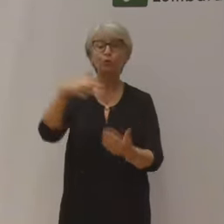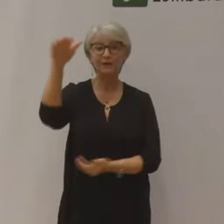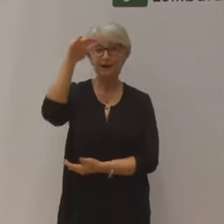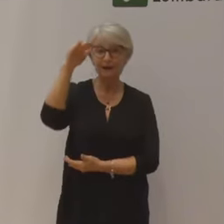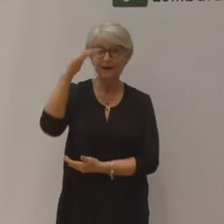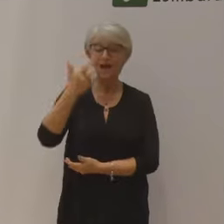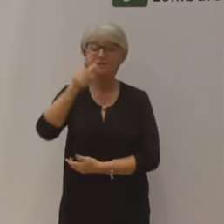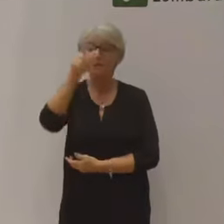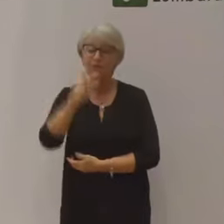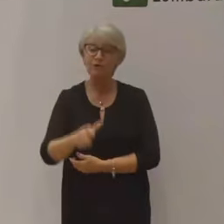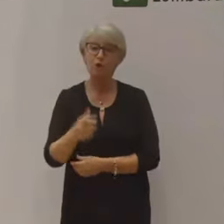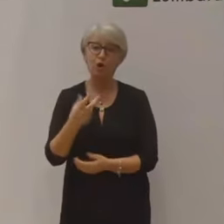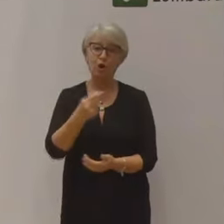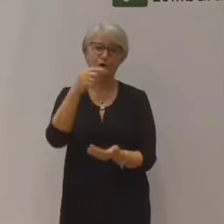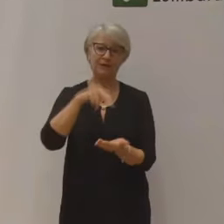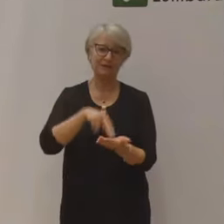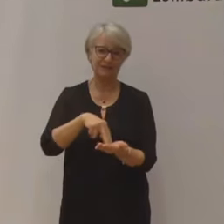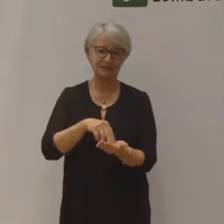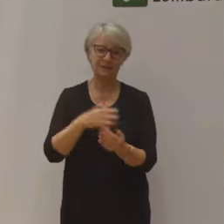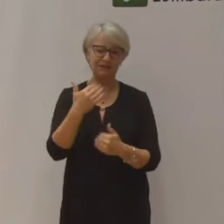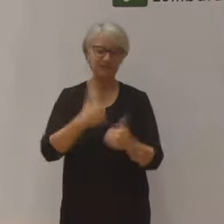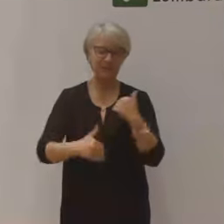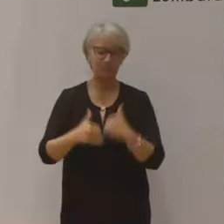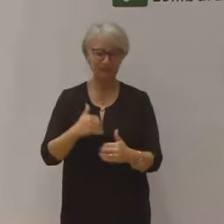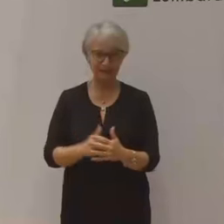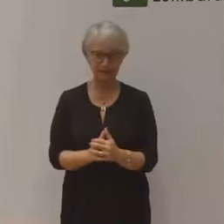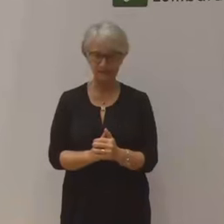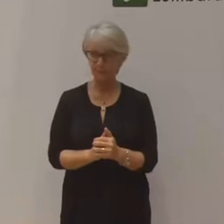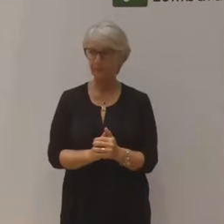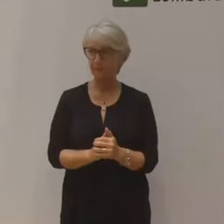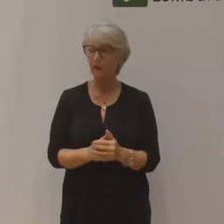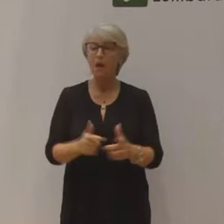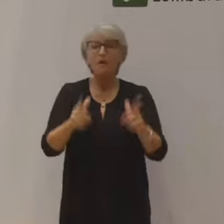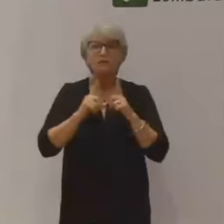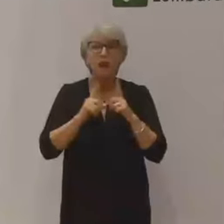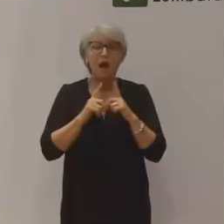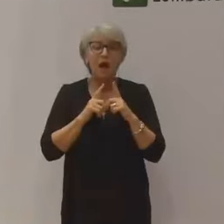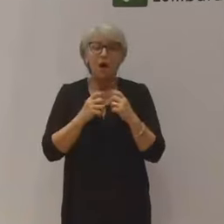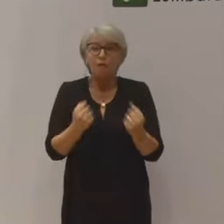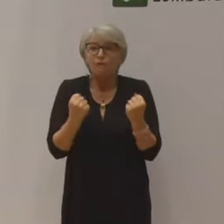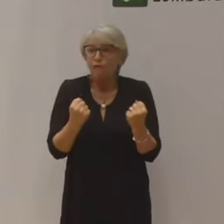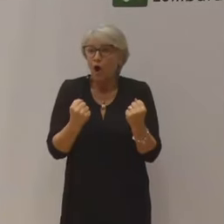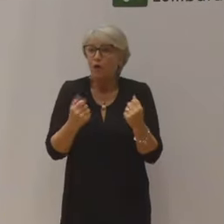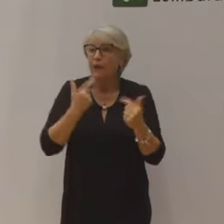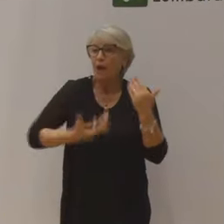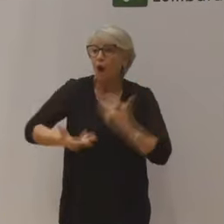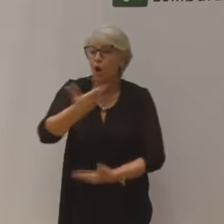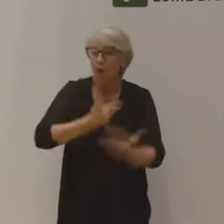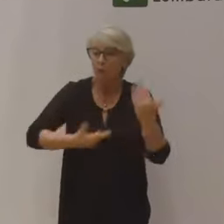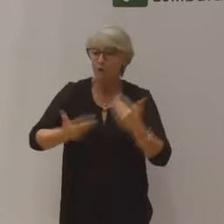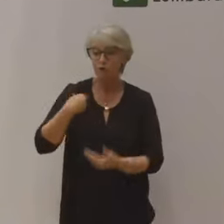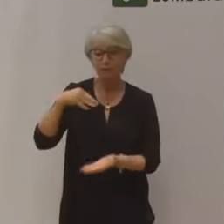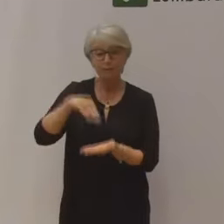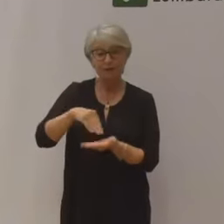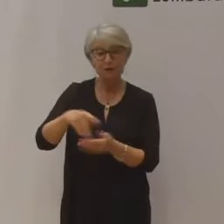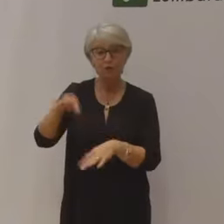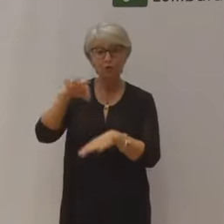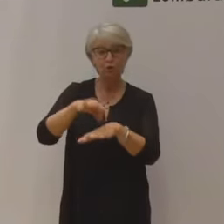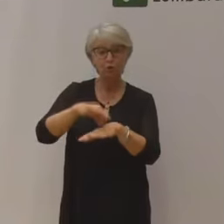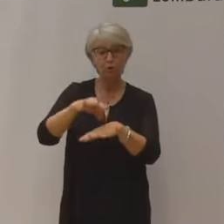e delle persone con disabilità, ma anche ci rafforza in una grande collaborazione. Qui con me è presente il